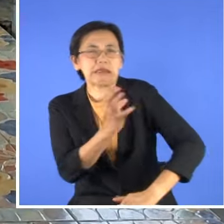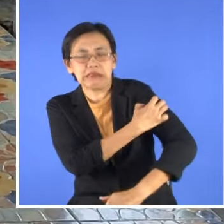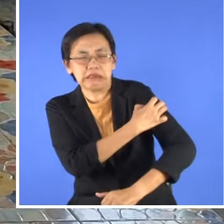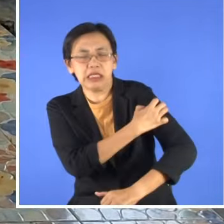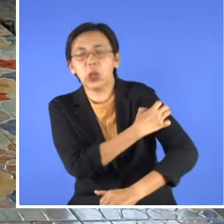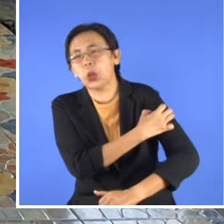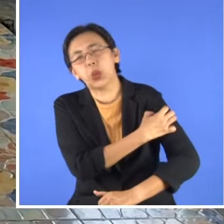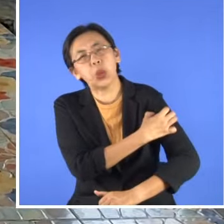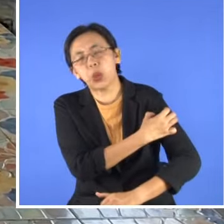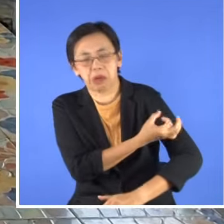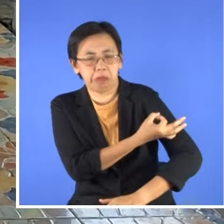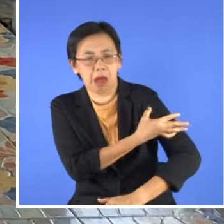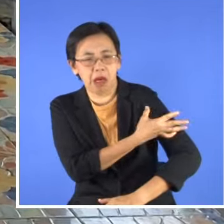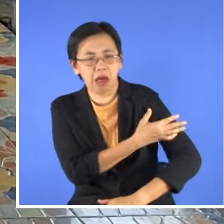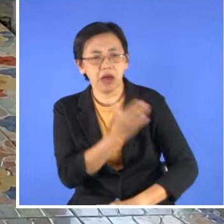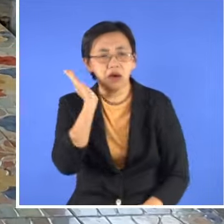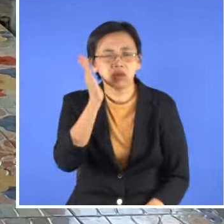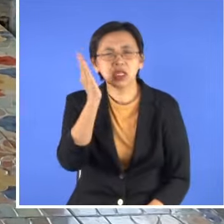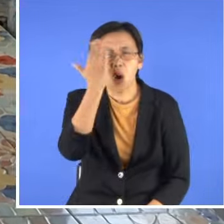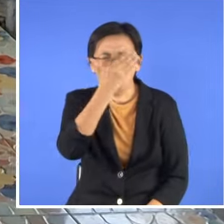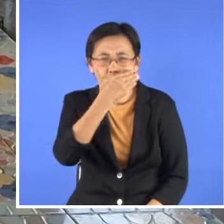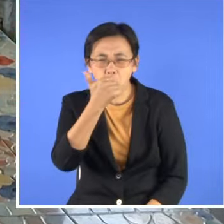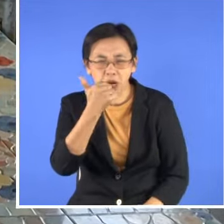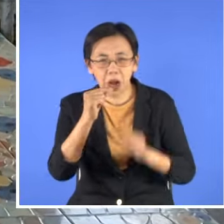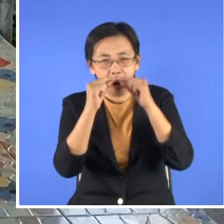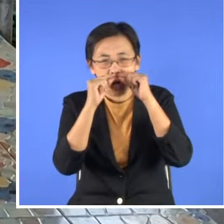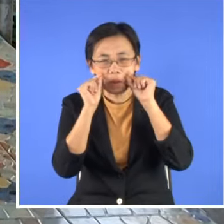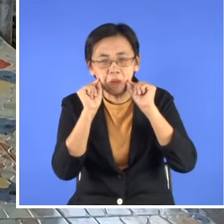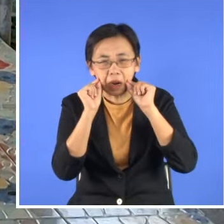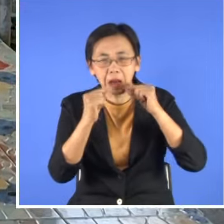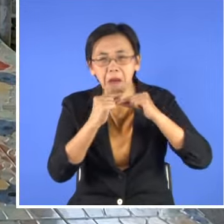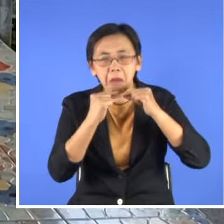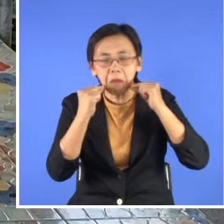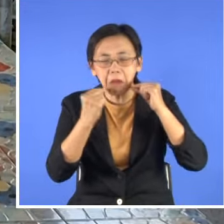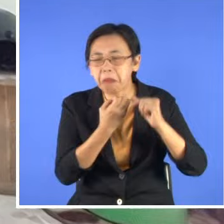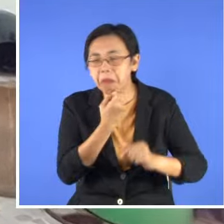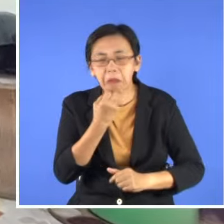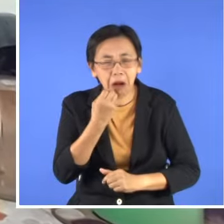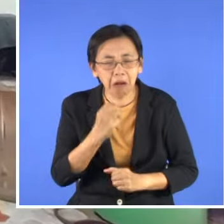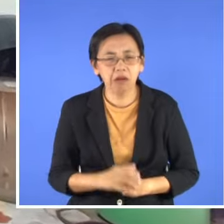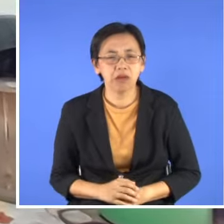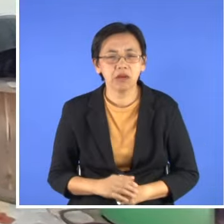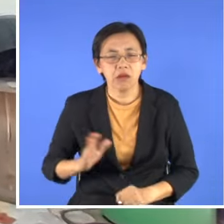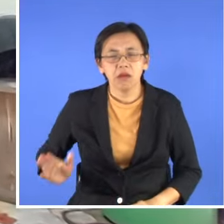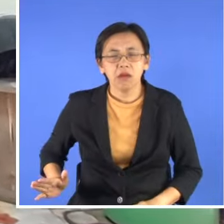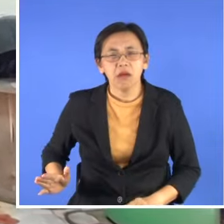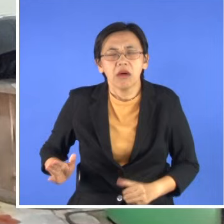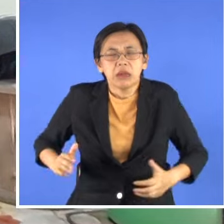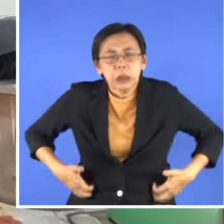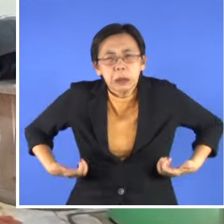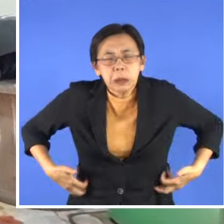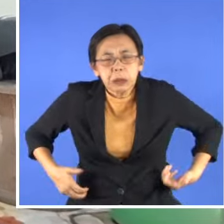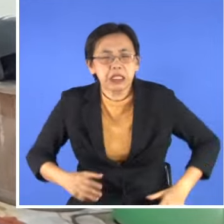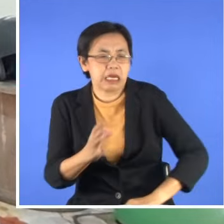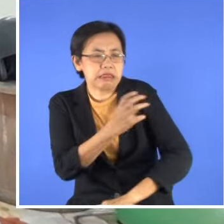เลยนะแต่พี่เา้าก็หล่อนะนี่มีหนวดหน้าขาวเออทำไมลิงไปกัดก็ได้เออลิงเไปกัดว่าอย่างงั้นเถอะนะที